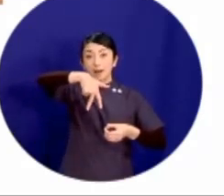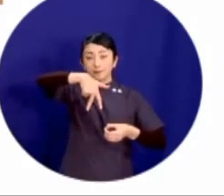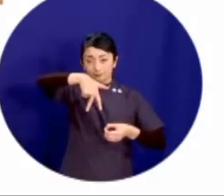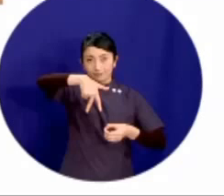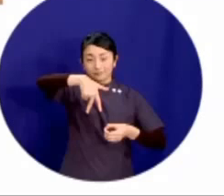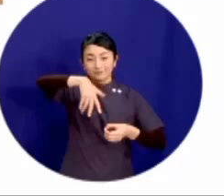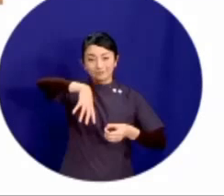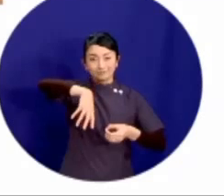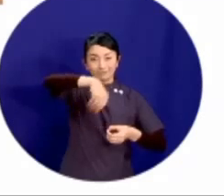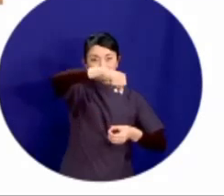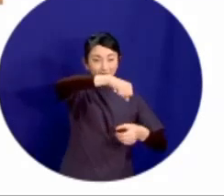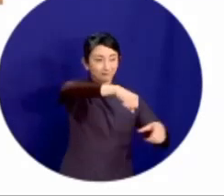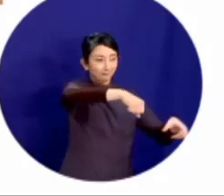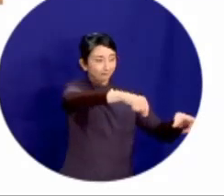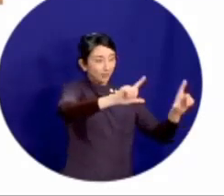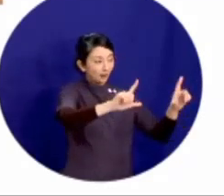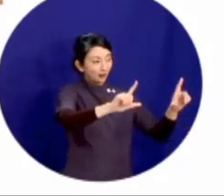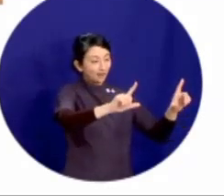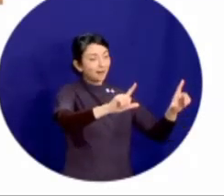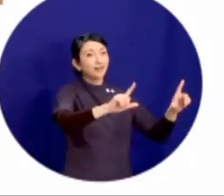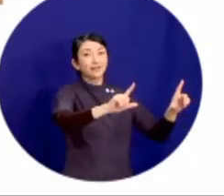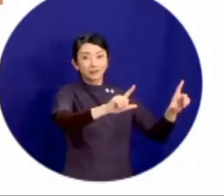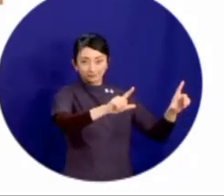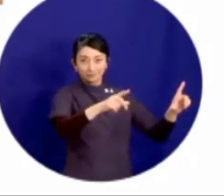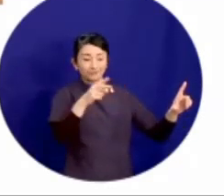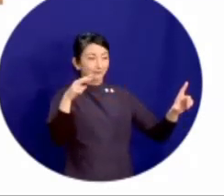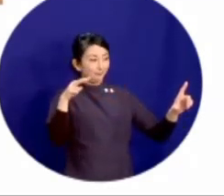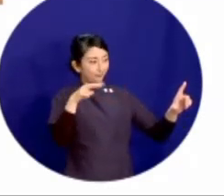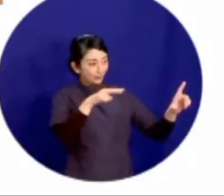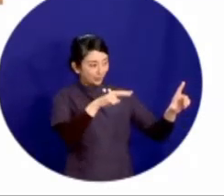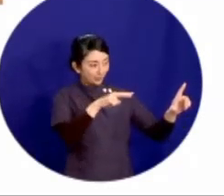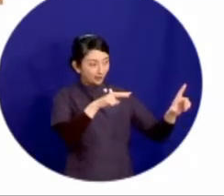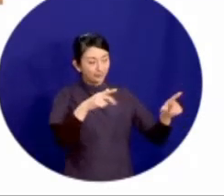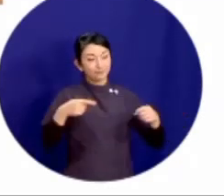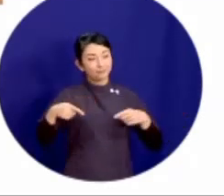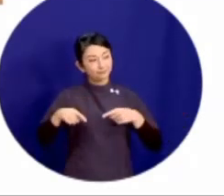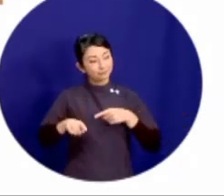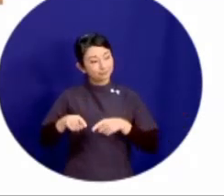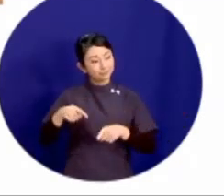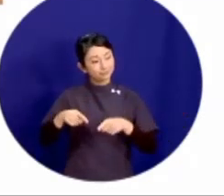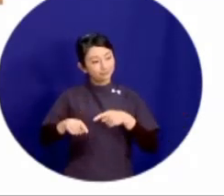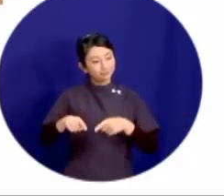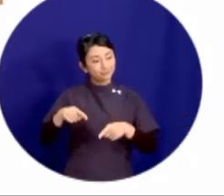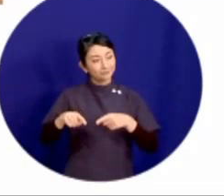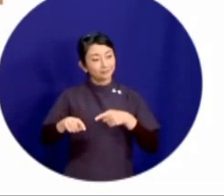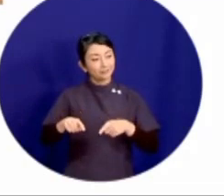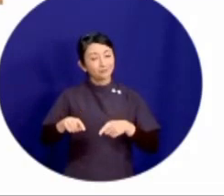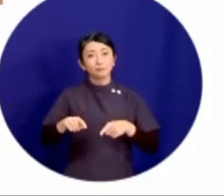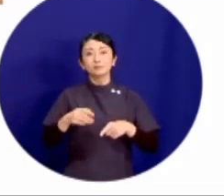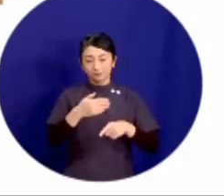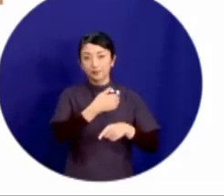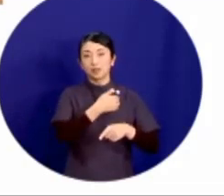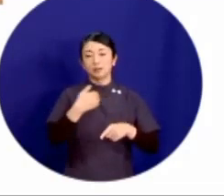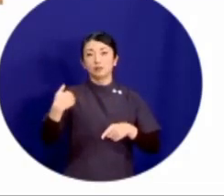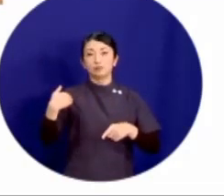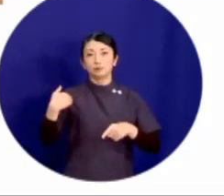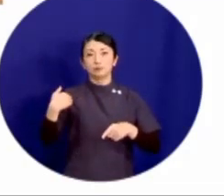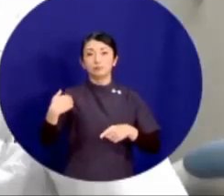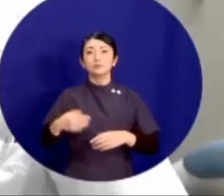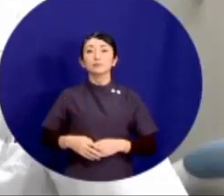認識して、常にプローブの先端がどこにあるかを教えてくれるシステムであります